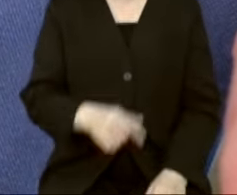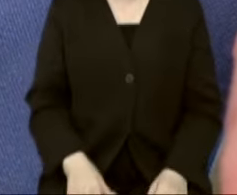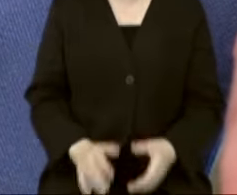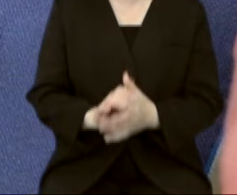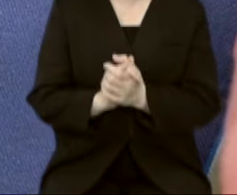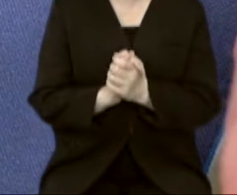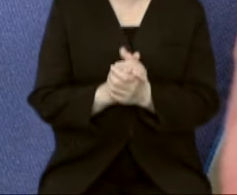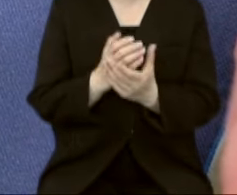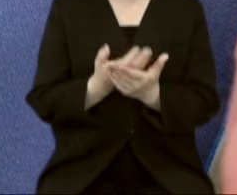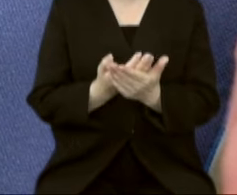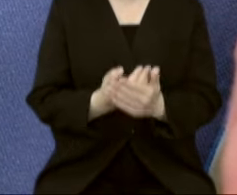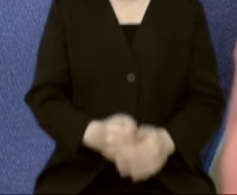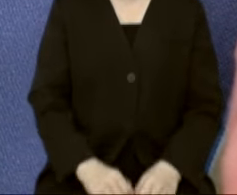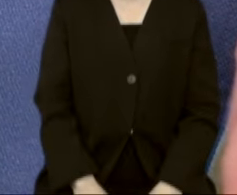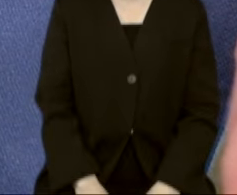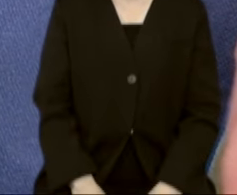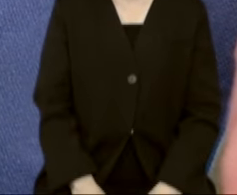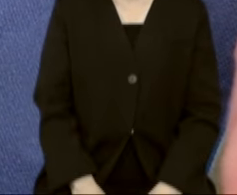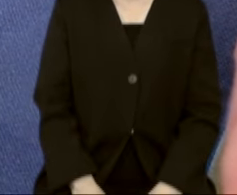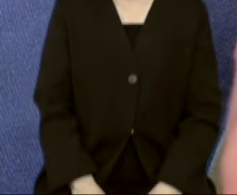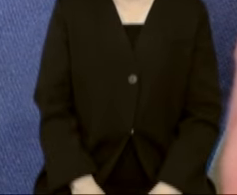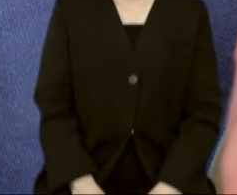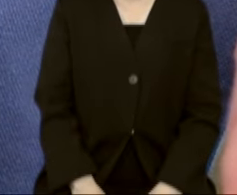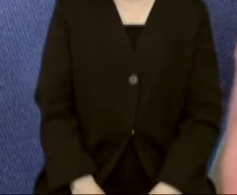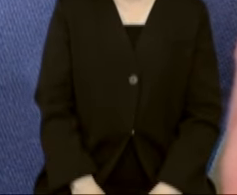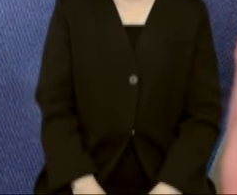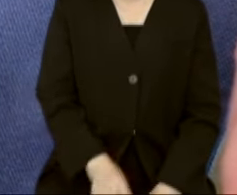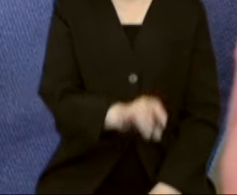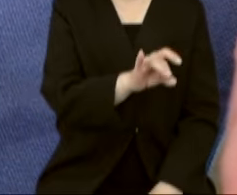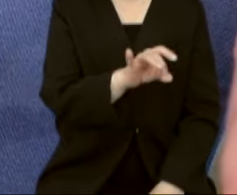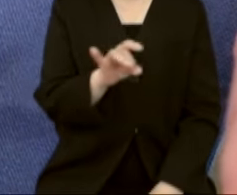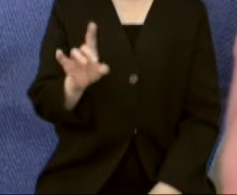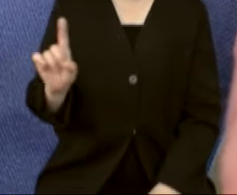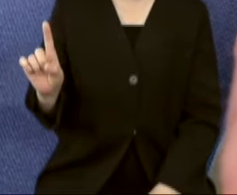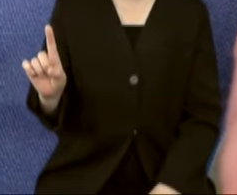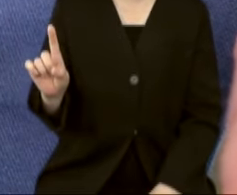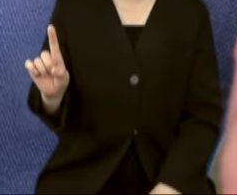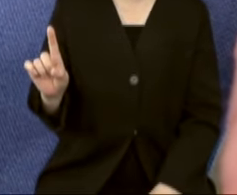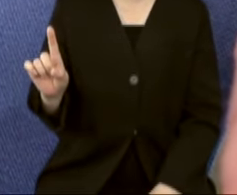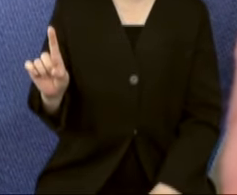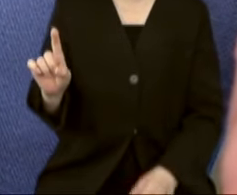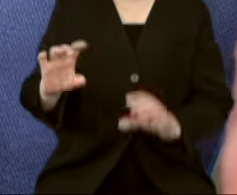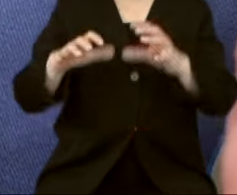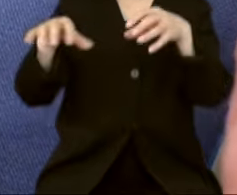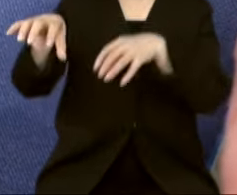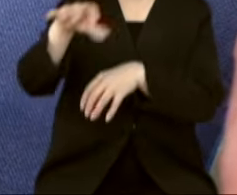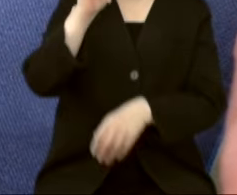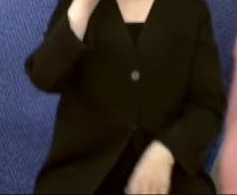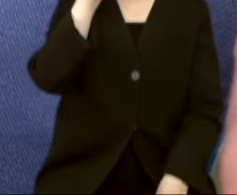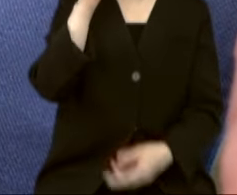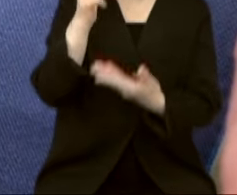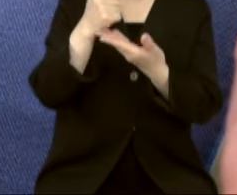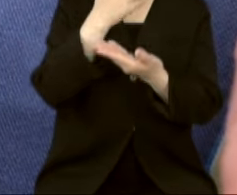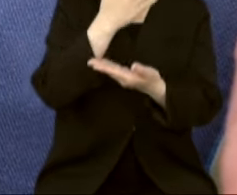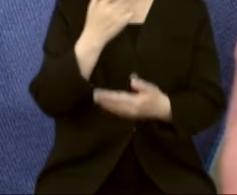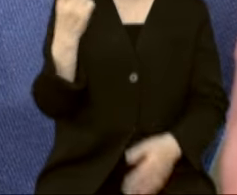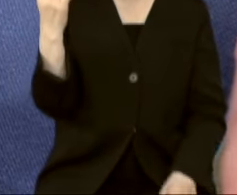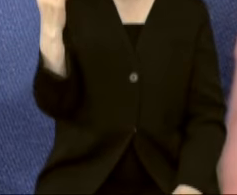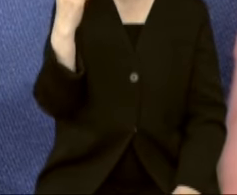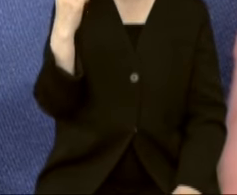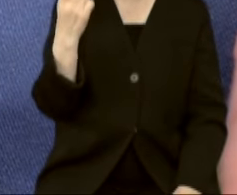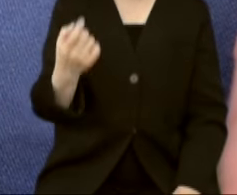좀 기도해 주시길 바라고, 그리고 그 각각 열방 속에서 주님의 복음을